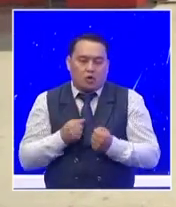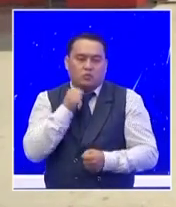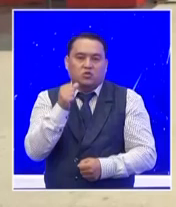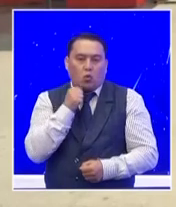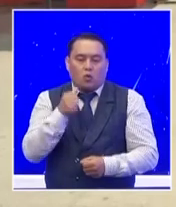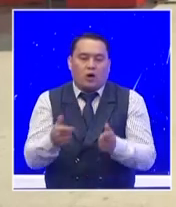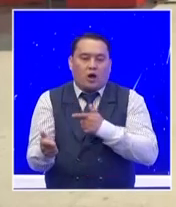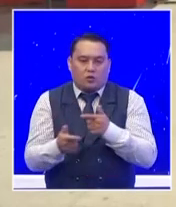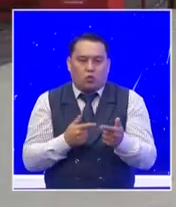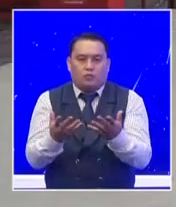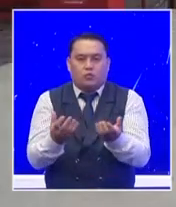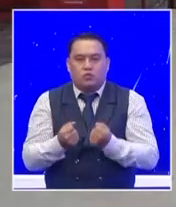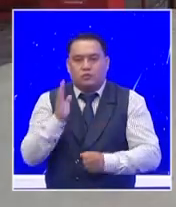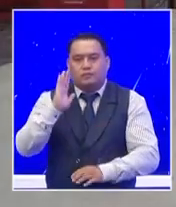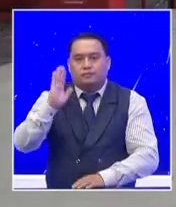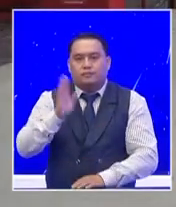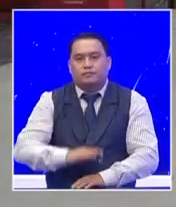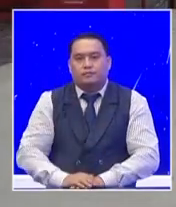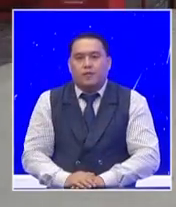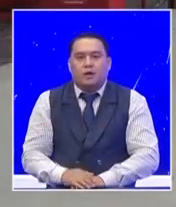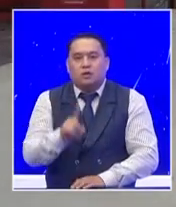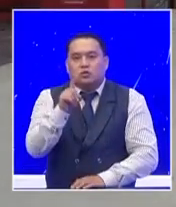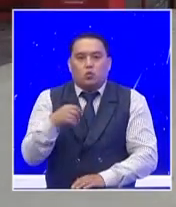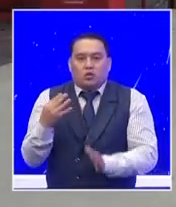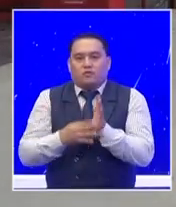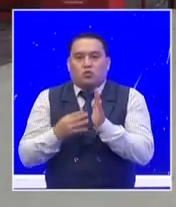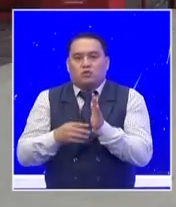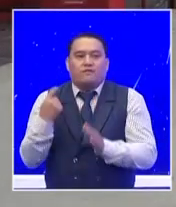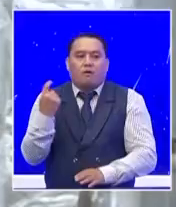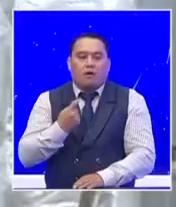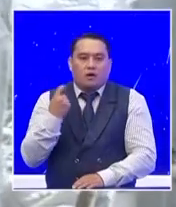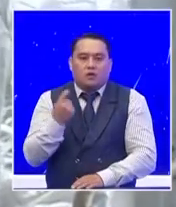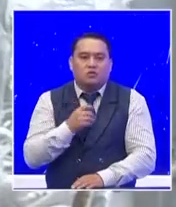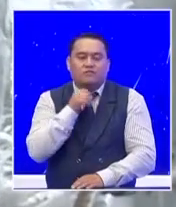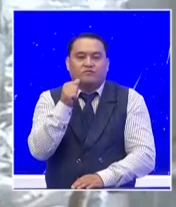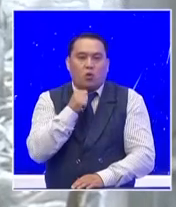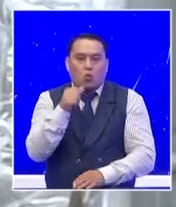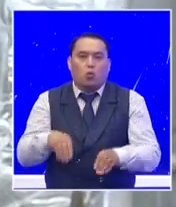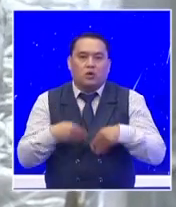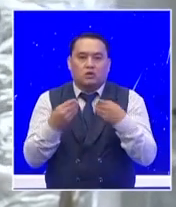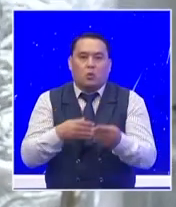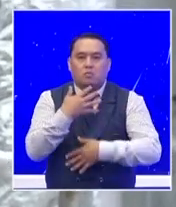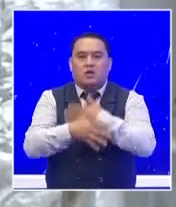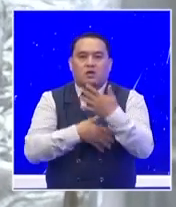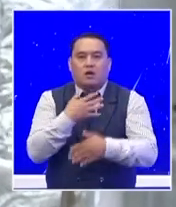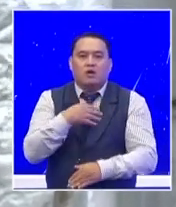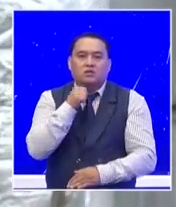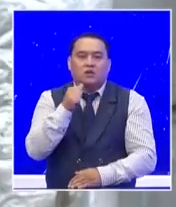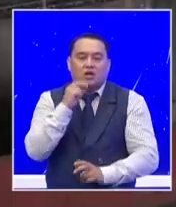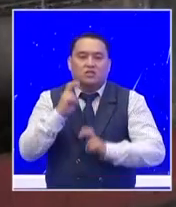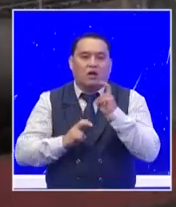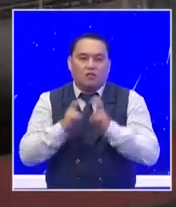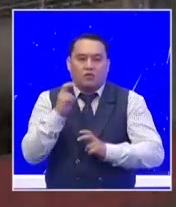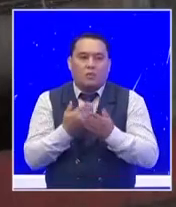завод будет готов к приему свеклы. Около 190 крестьянских хозяйств, выращивающих свеклу, сдают урожай на переработку на Аксуйский сахзавод.